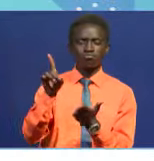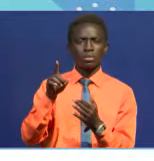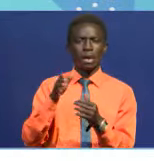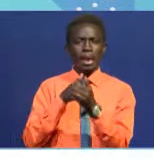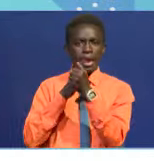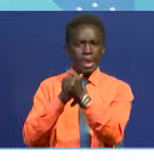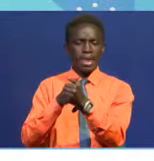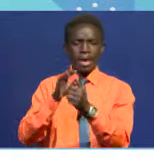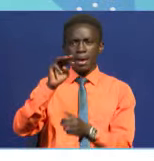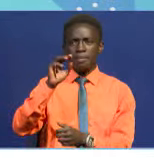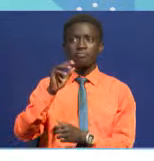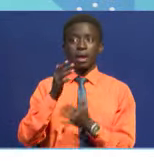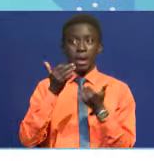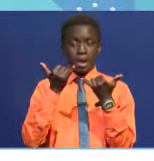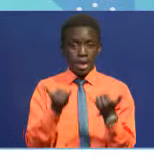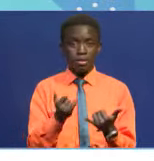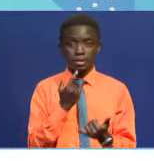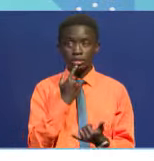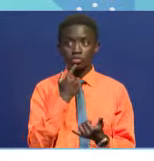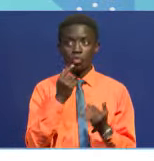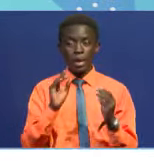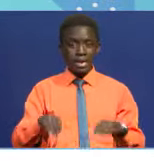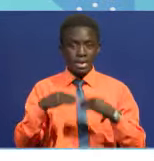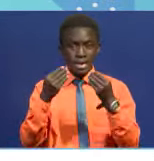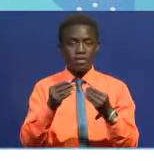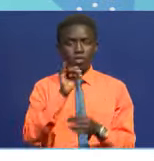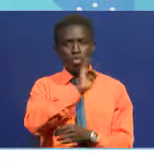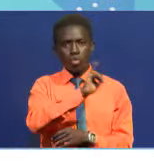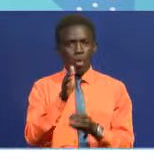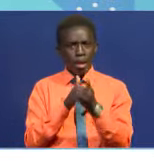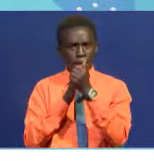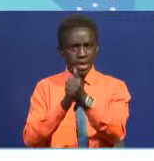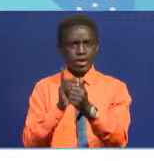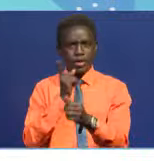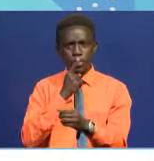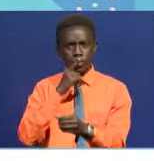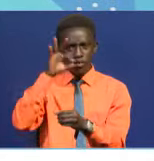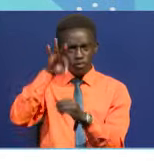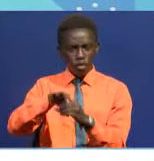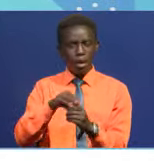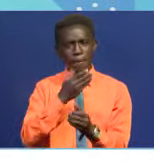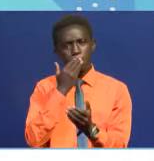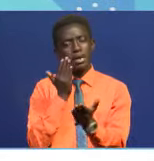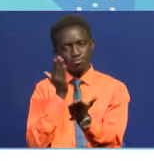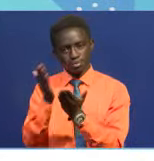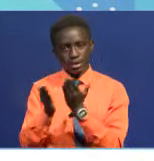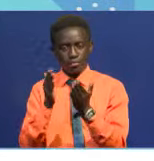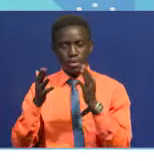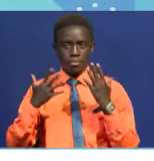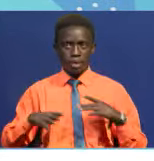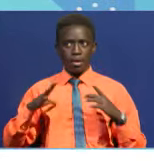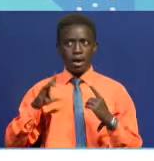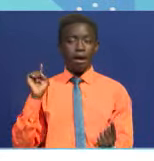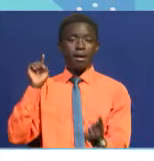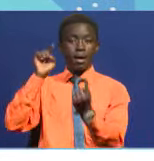kuwapa nafasi viongozi waliochaguliwa fursa ya kuwatumikia wananchi hadi wakati wa uchaguzi mkuu wa